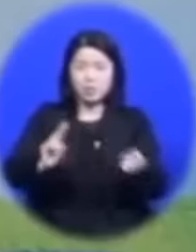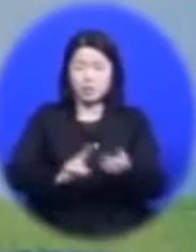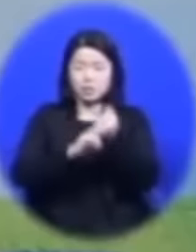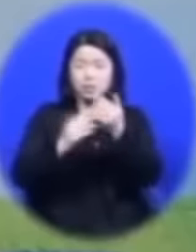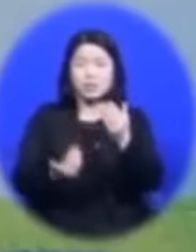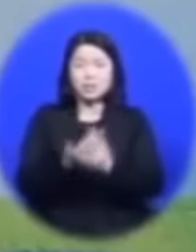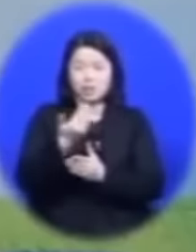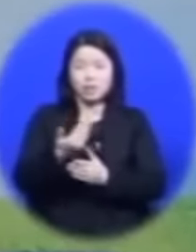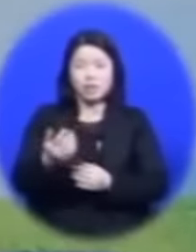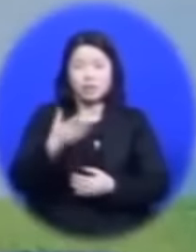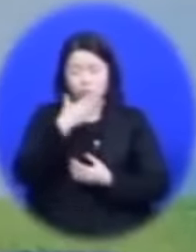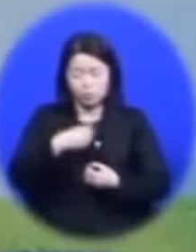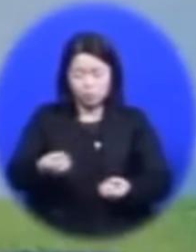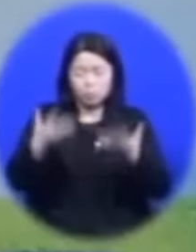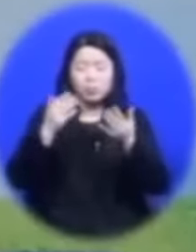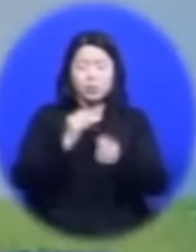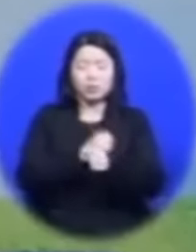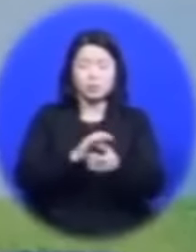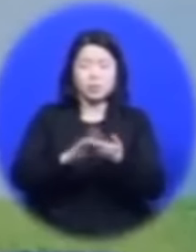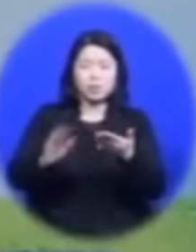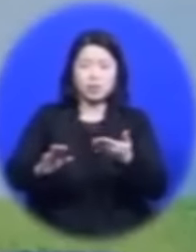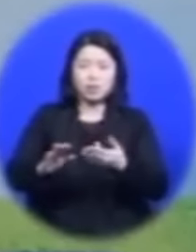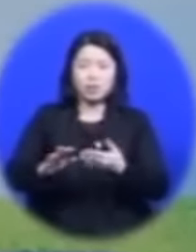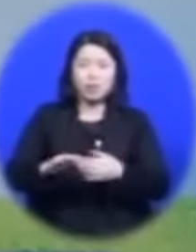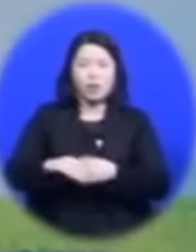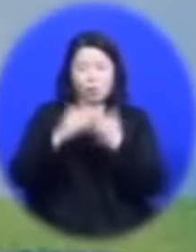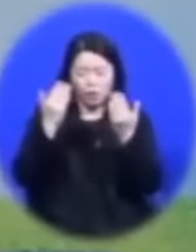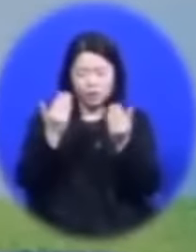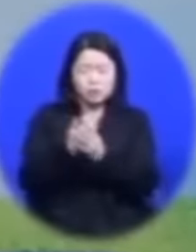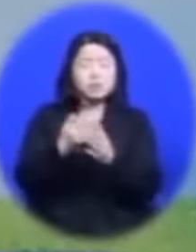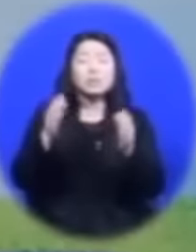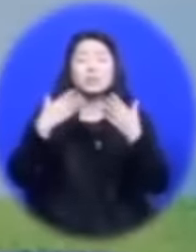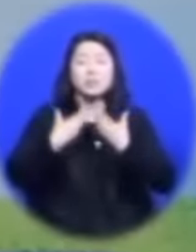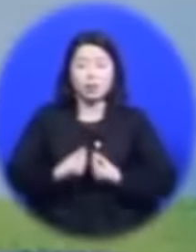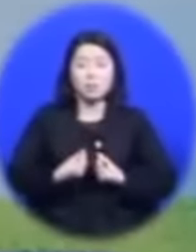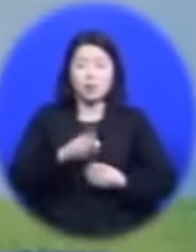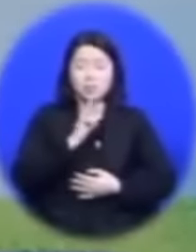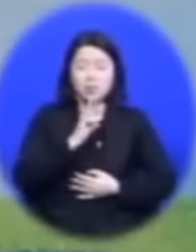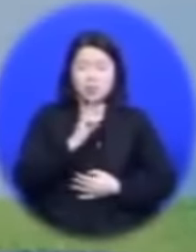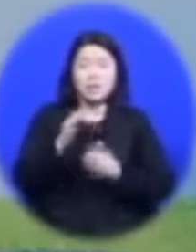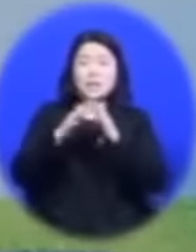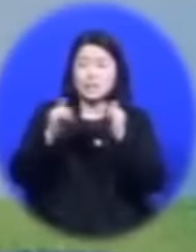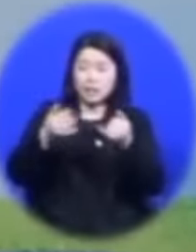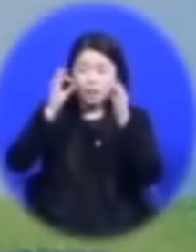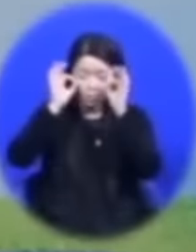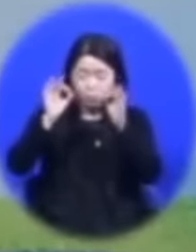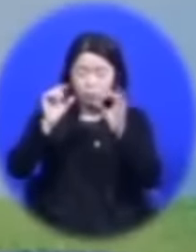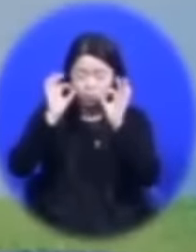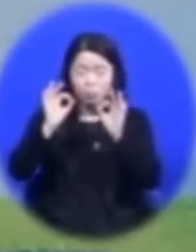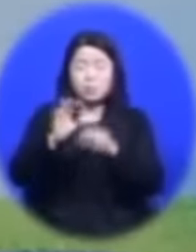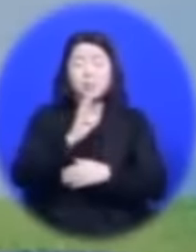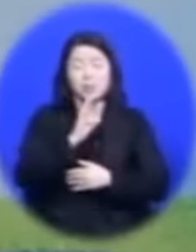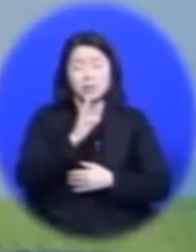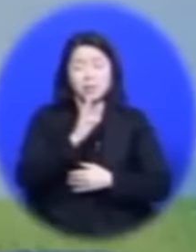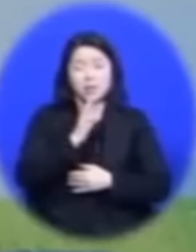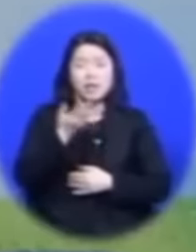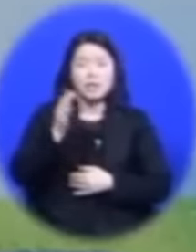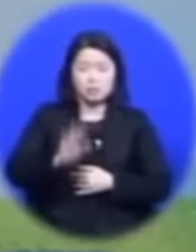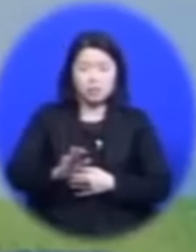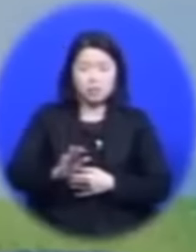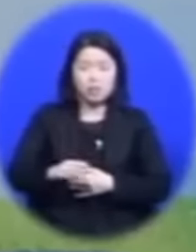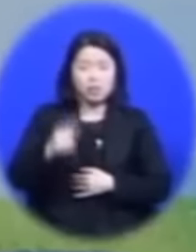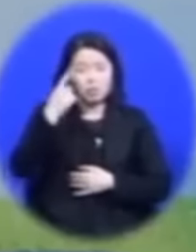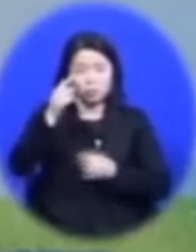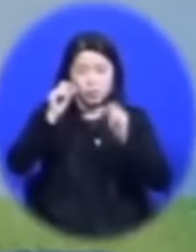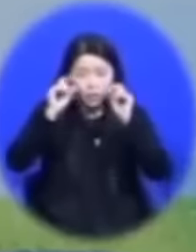축복합니다. 절대 절망이죠. 사람의 눈으로 보면 그렇습니다. 그러나 눈이